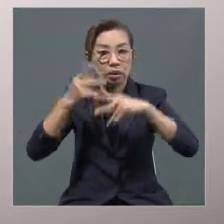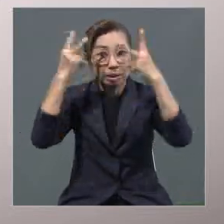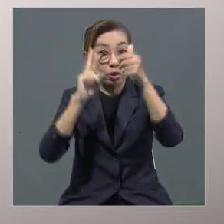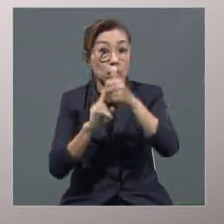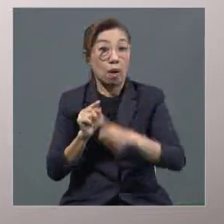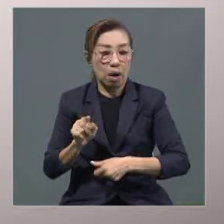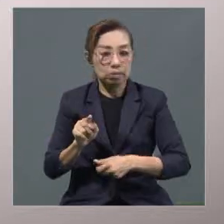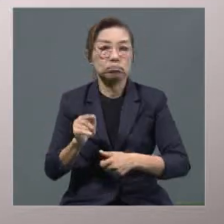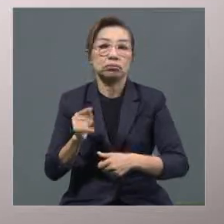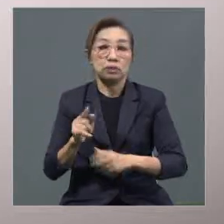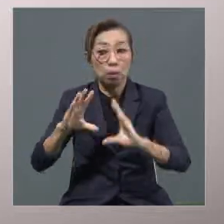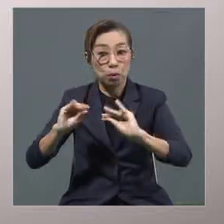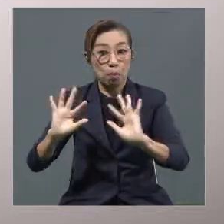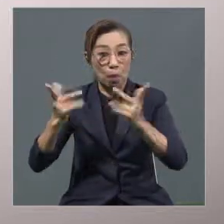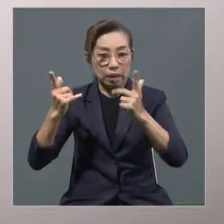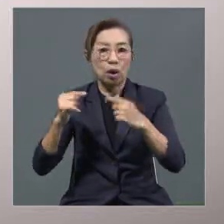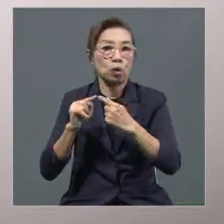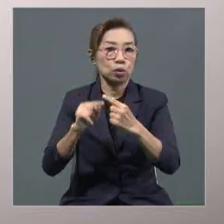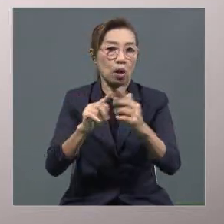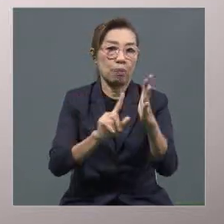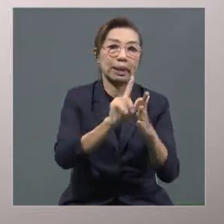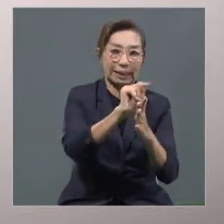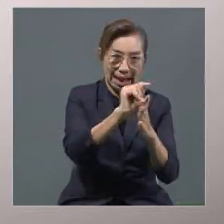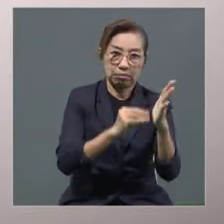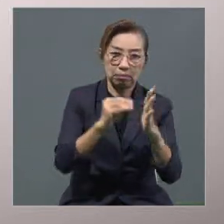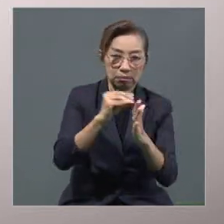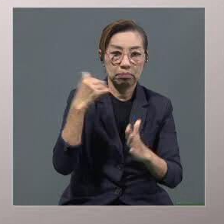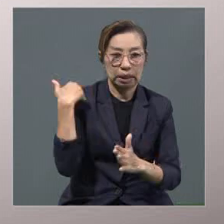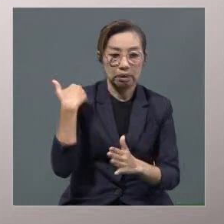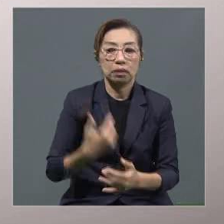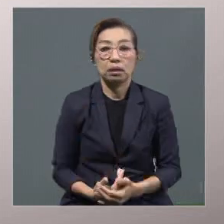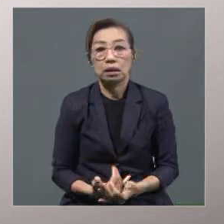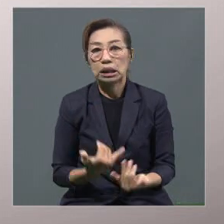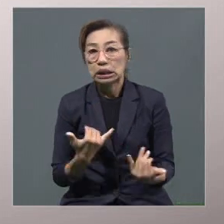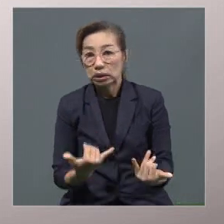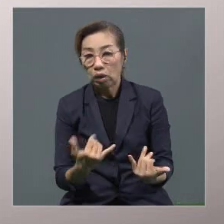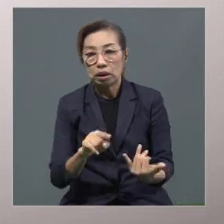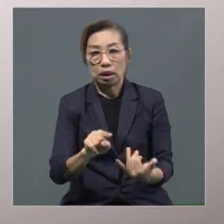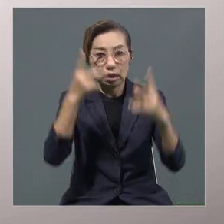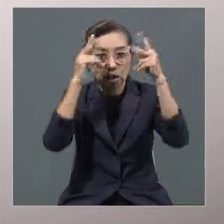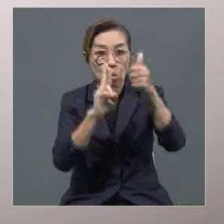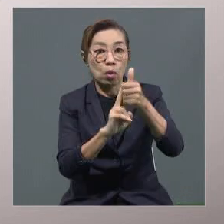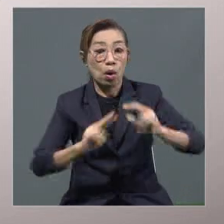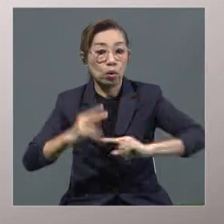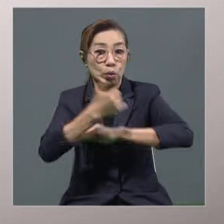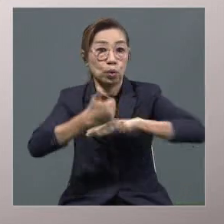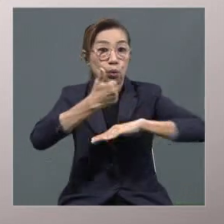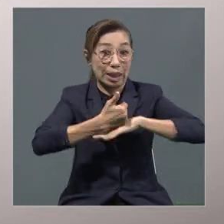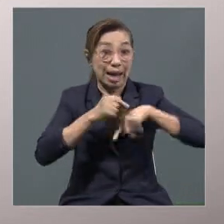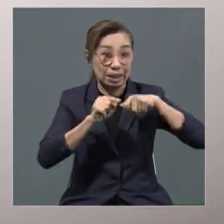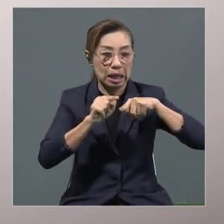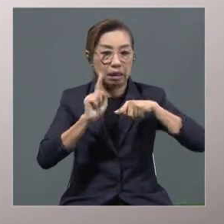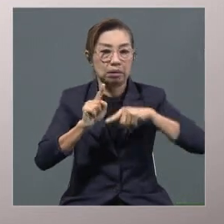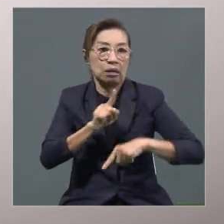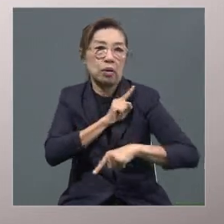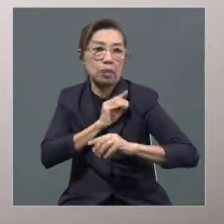ประเทศก็จะลงพื้นที่รวมถึงรัฐมนตรีที่เกี่ยวข้องด้วยนะครับตอนนี้เนี่ยหมวกอีกหนึ่งใบของรองนายกปานปรีก็คือเป็นประธานคณะกรรม